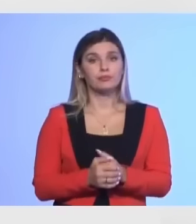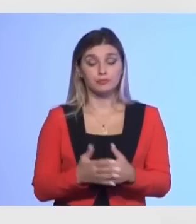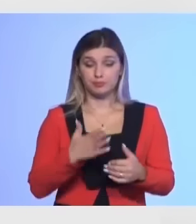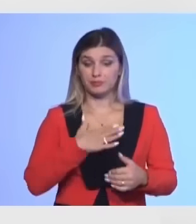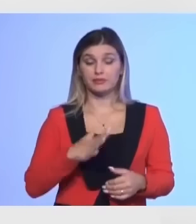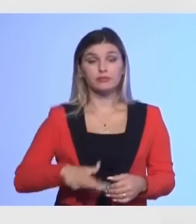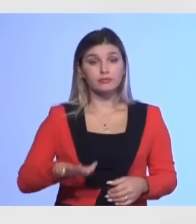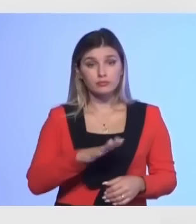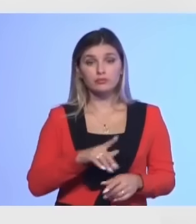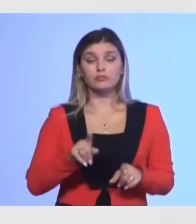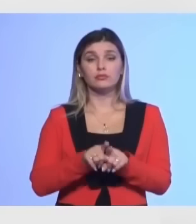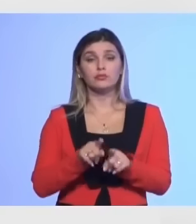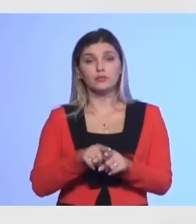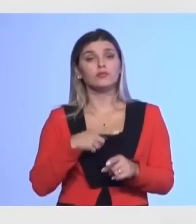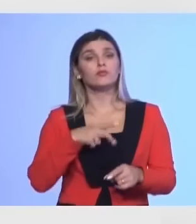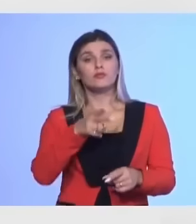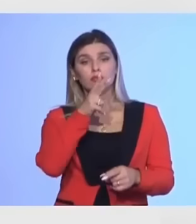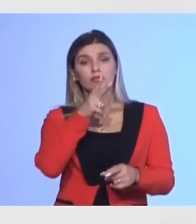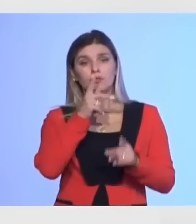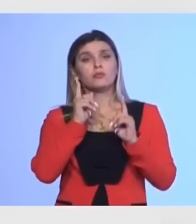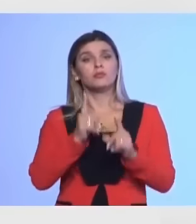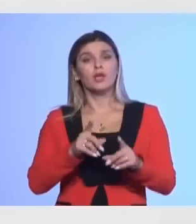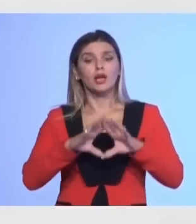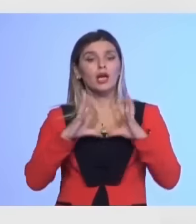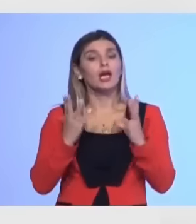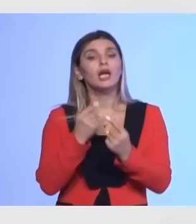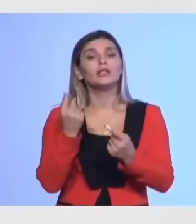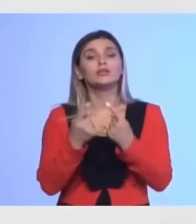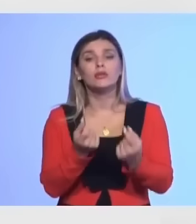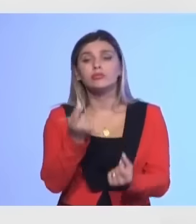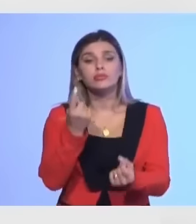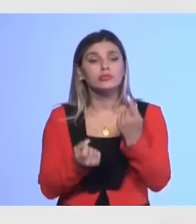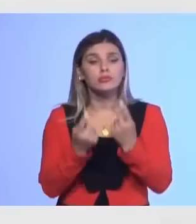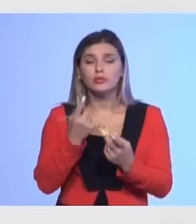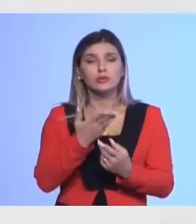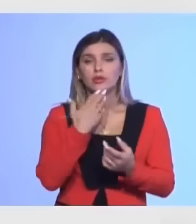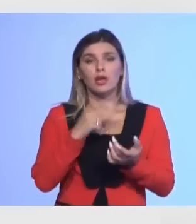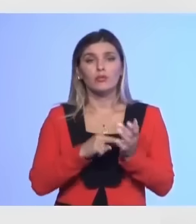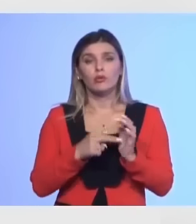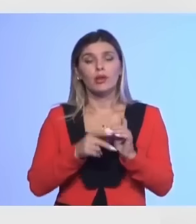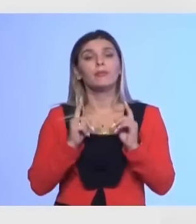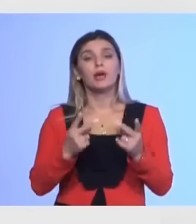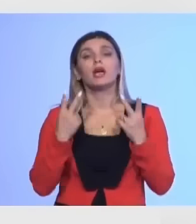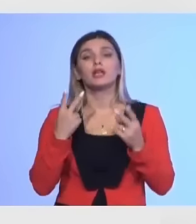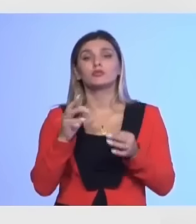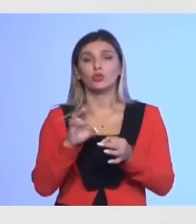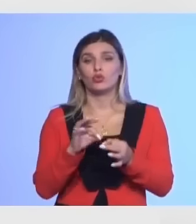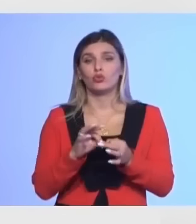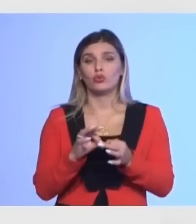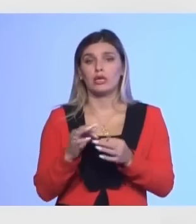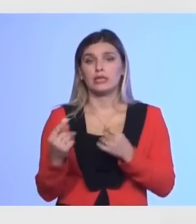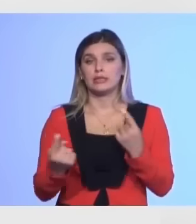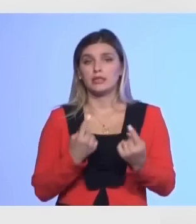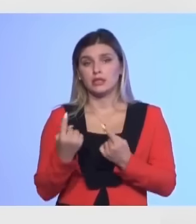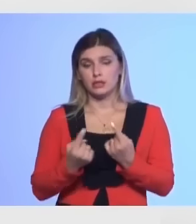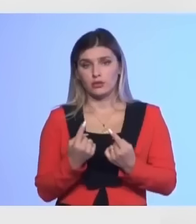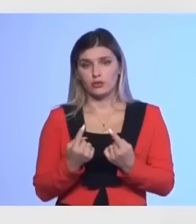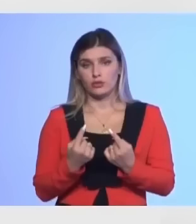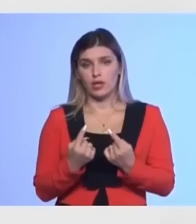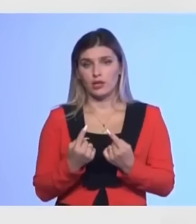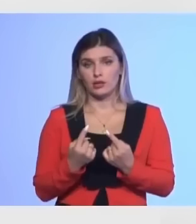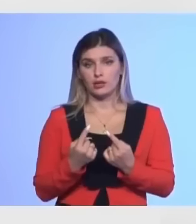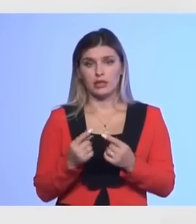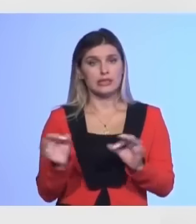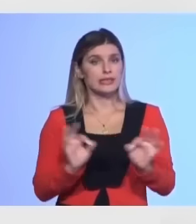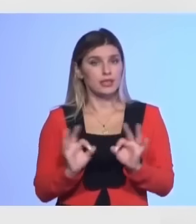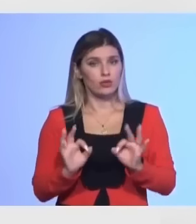nuk do të hezitojmë të përballemi me asnjë zhvillim që mund të ndikojë në ambientin e sigurisë dhe stabilitetin rajonal, duke